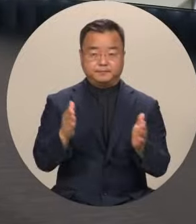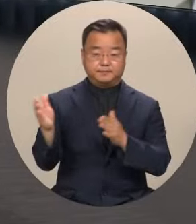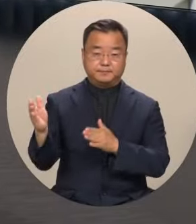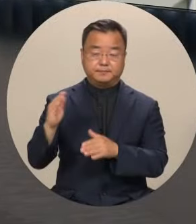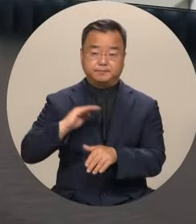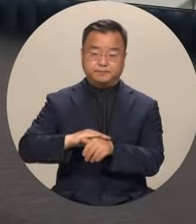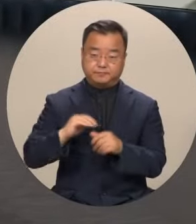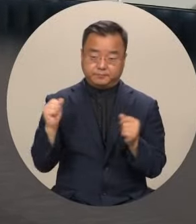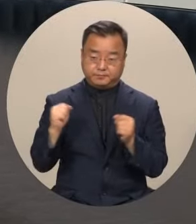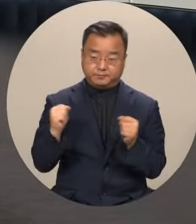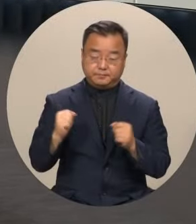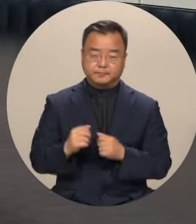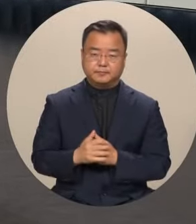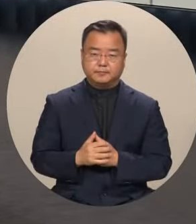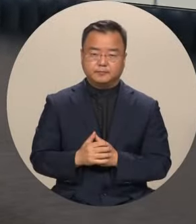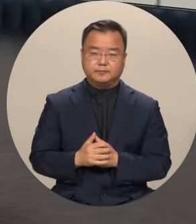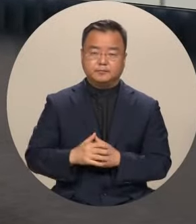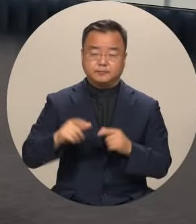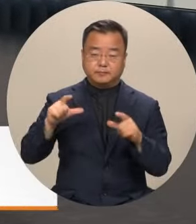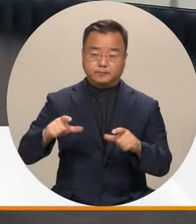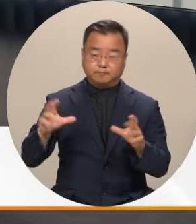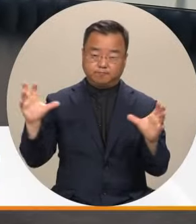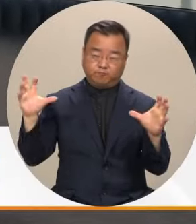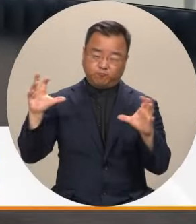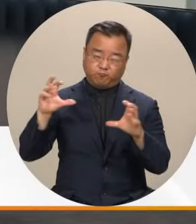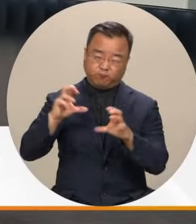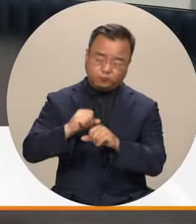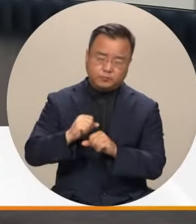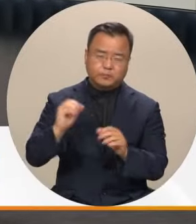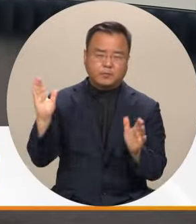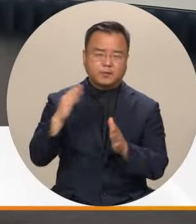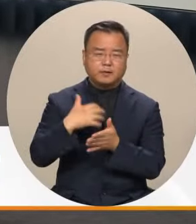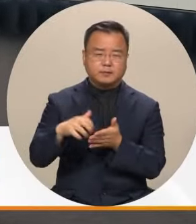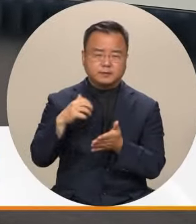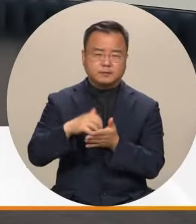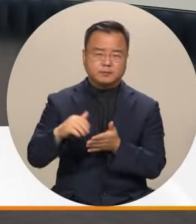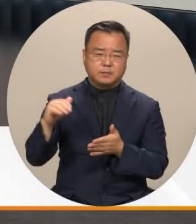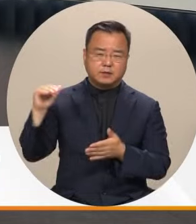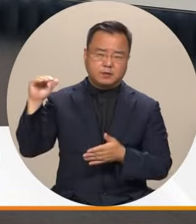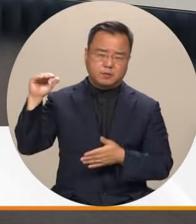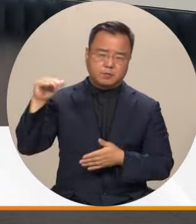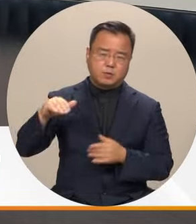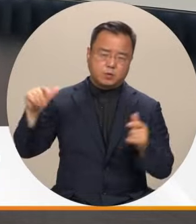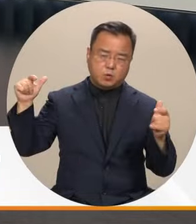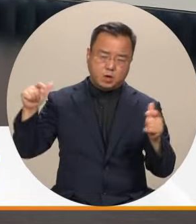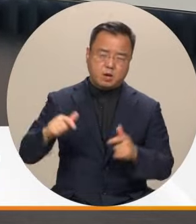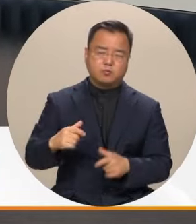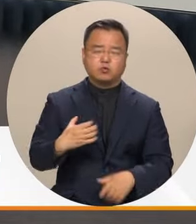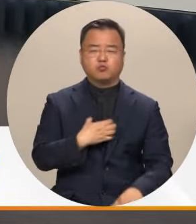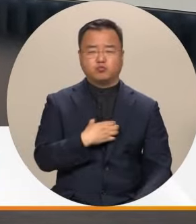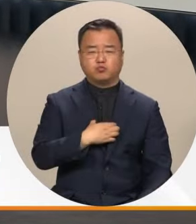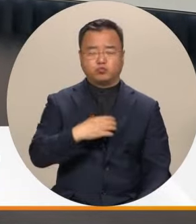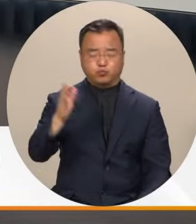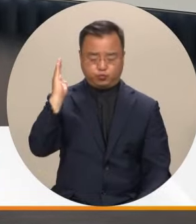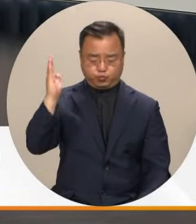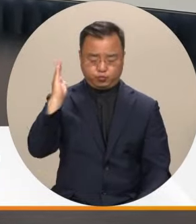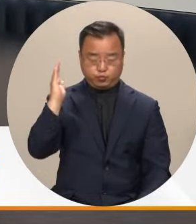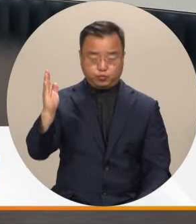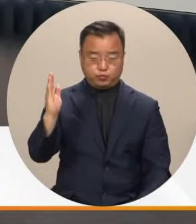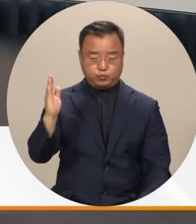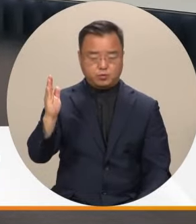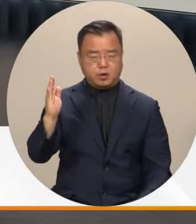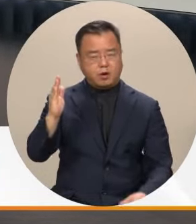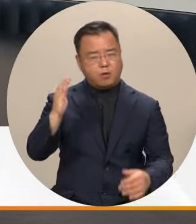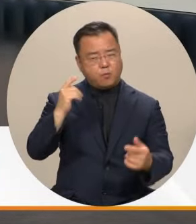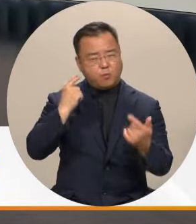경북으로가 보겠습니다이 지역 소멸과 학령 위기 감소 위기 우리가 너무나 자주 이야기하고 있습니다만이 뚜렷한